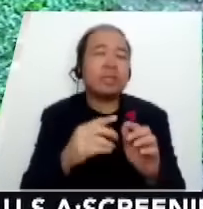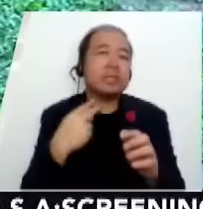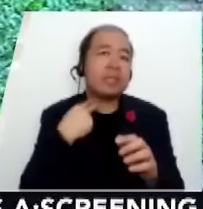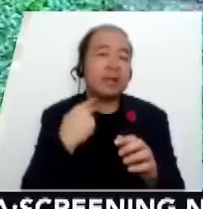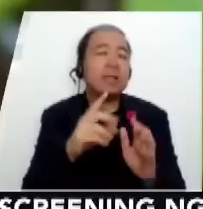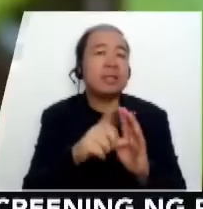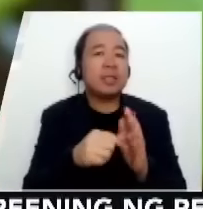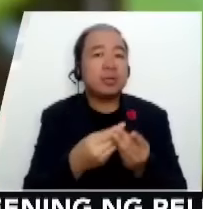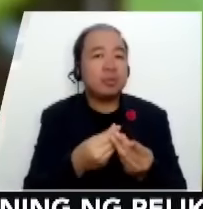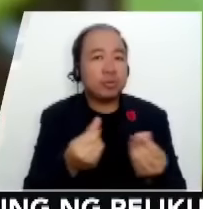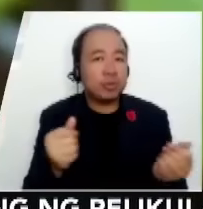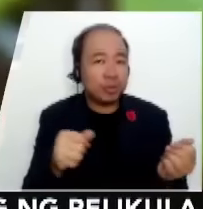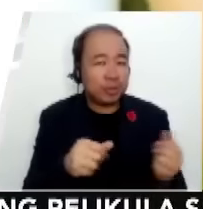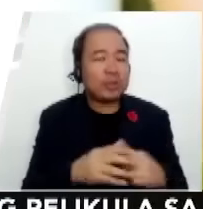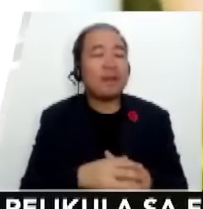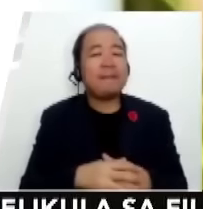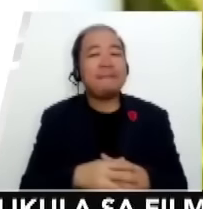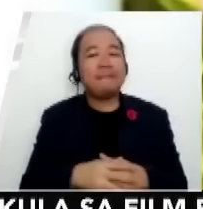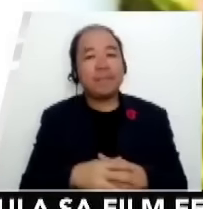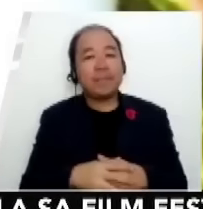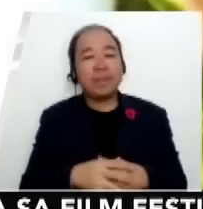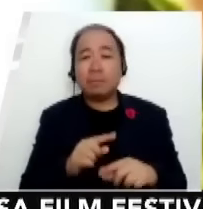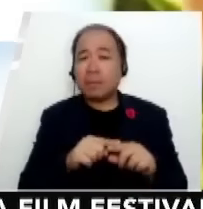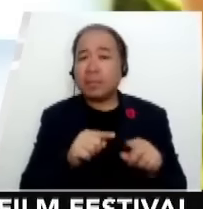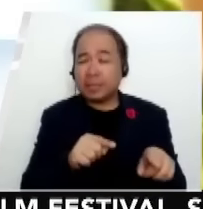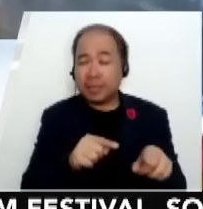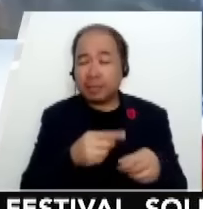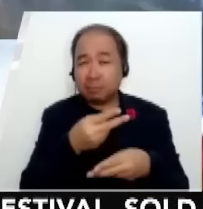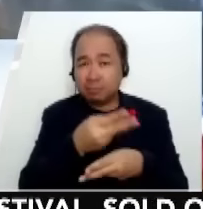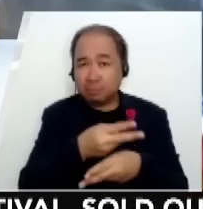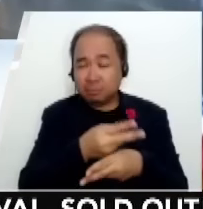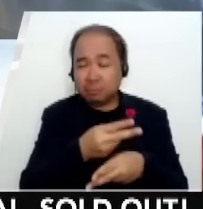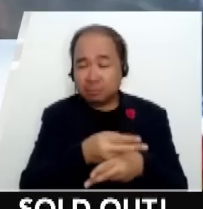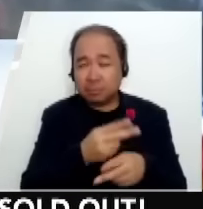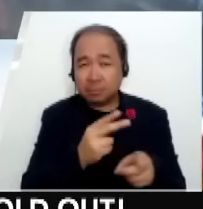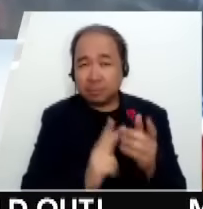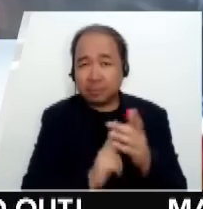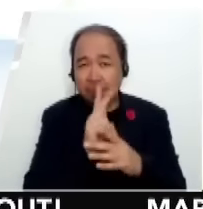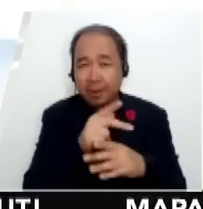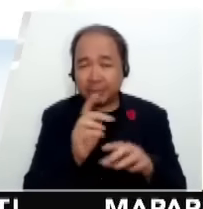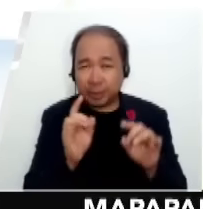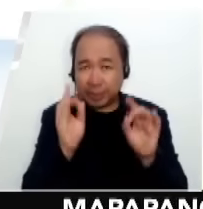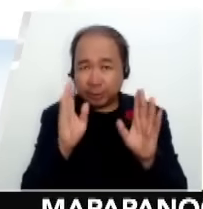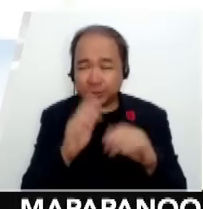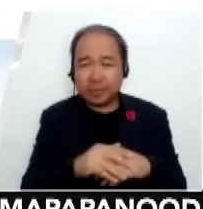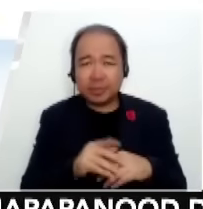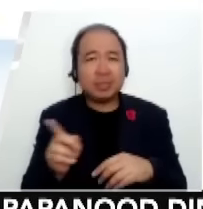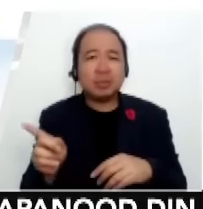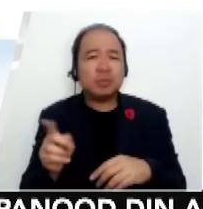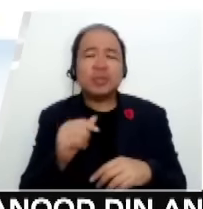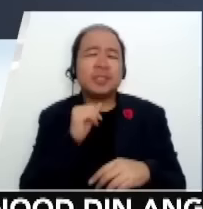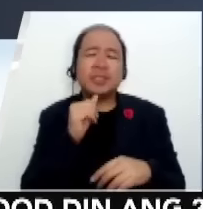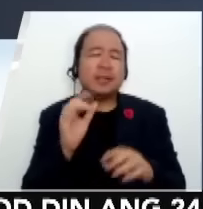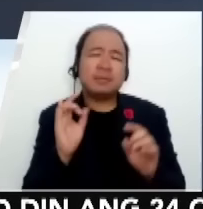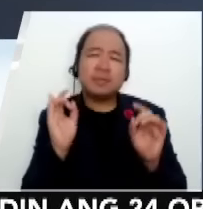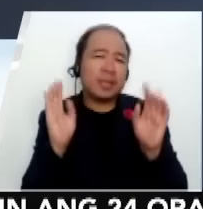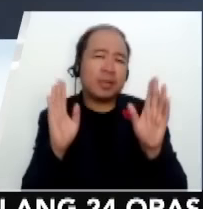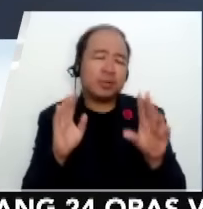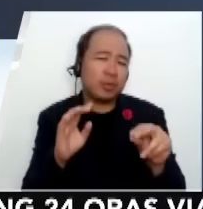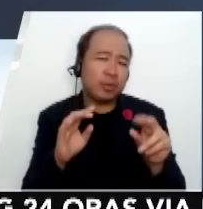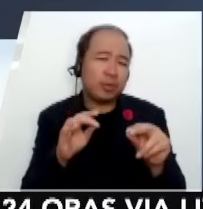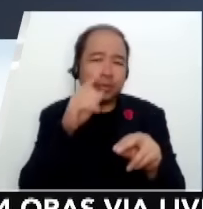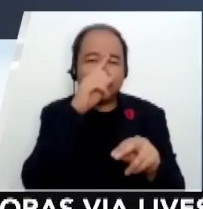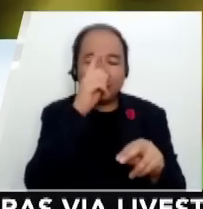ng halaman ito. Pero delikado nga ba mag-alaga ng mga carnivorous plant? Para kay Rafael. Di naman sila delikado. Kasi yung kinakain naman lang nila